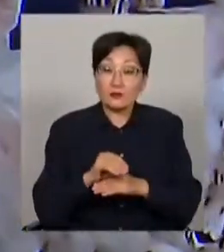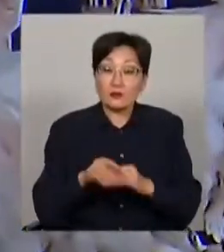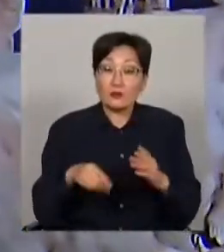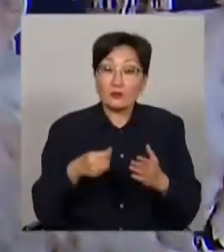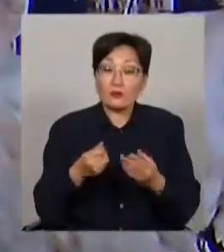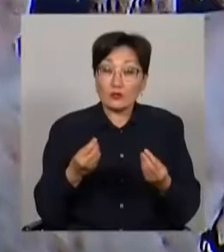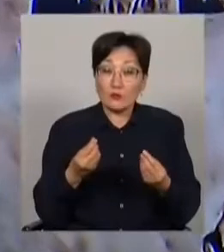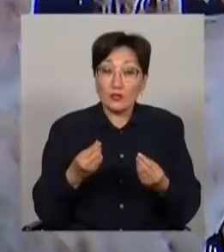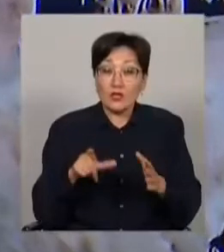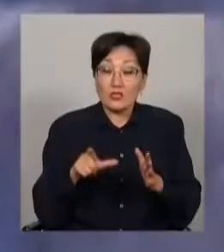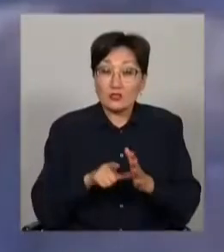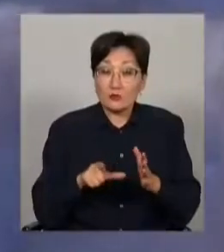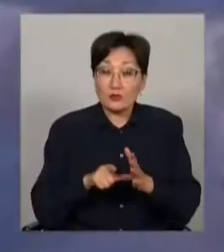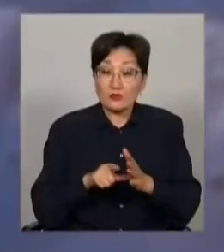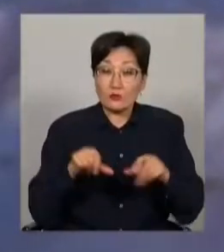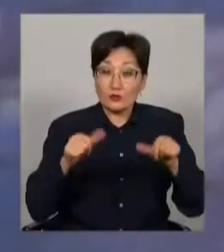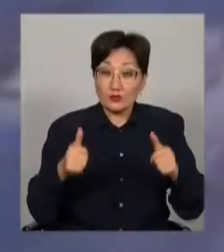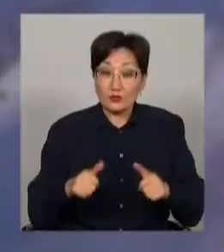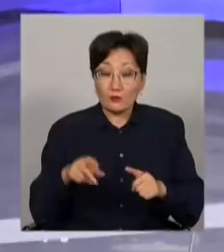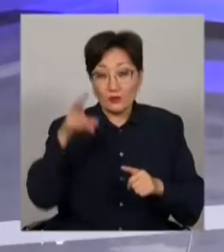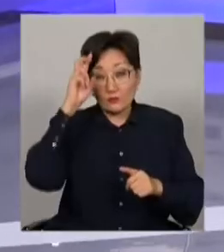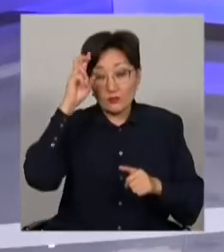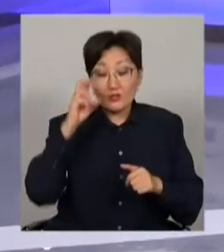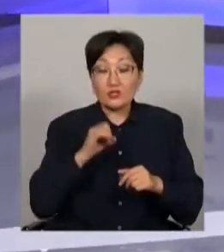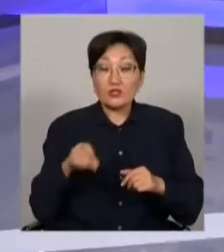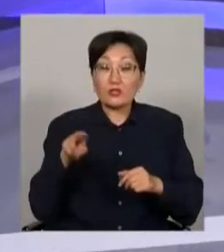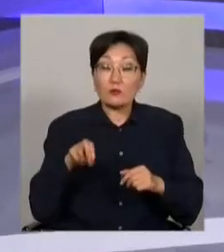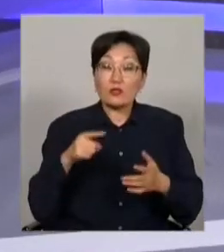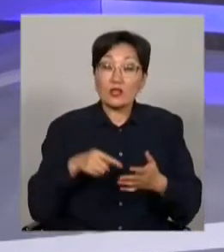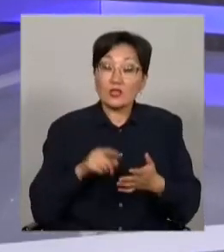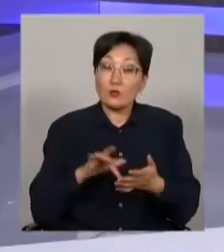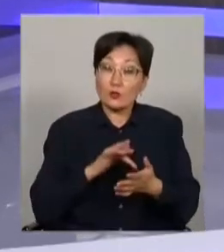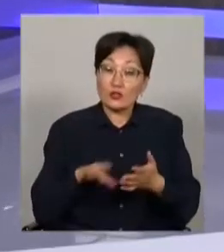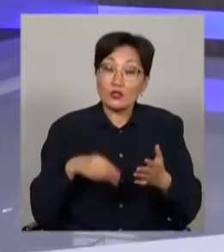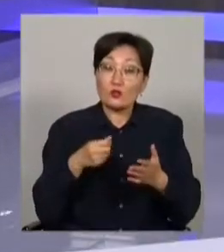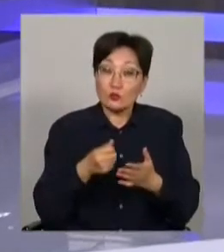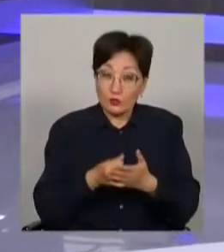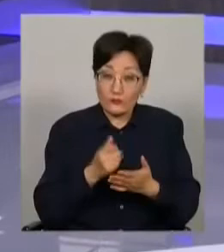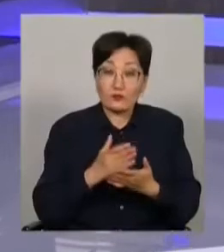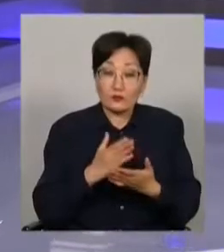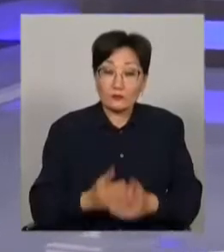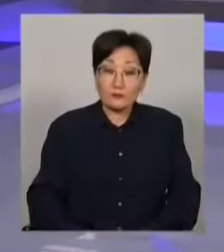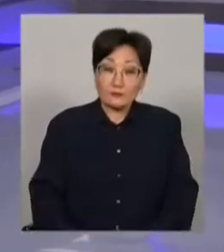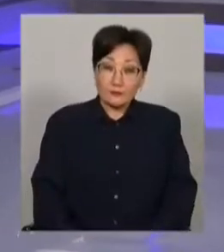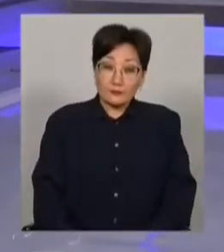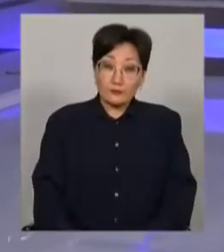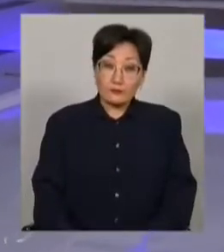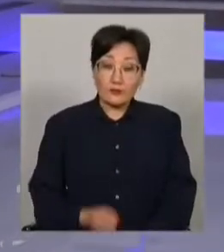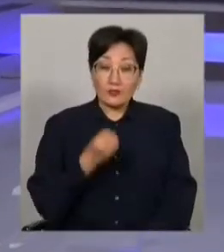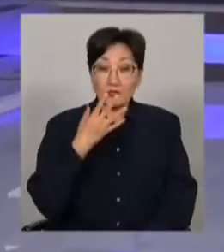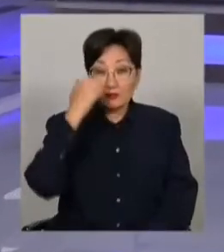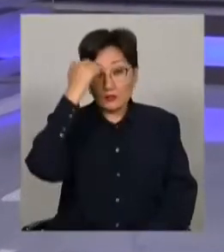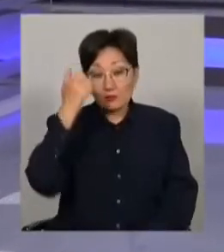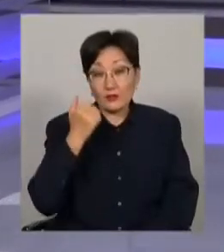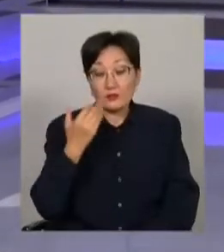Олар салық түрінде мемлекет, сонымен қатар қала бюджетіне түсіп жатады. Жақсы, рахмет,